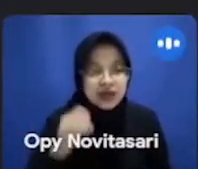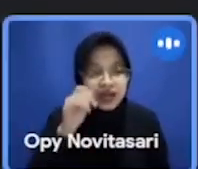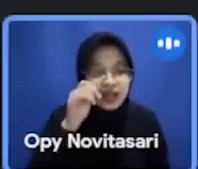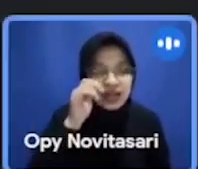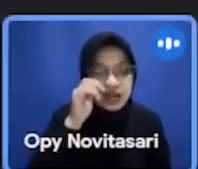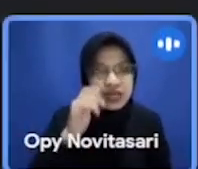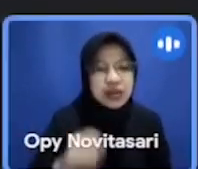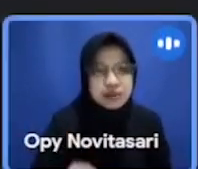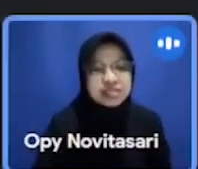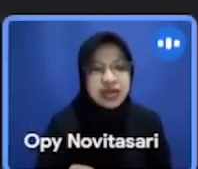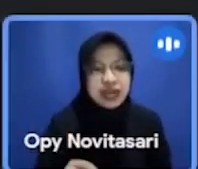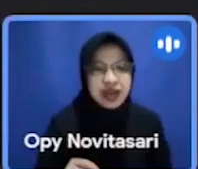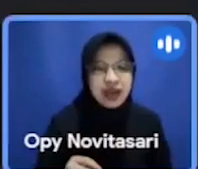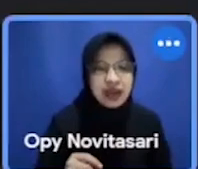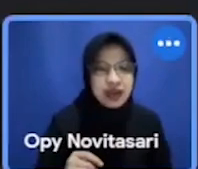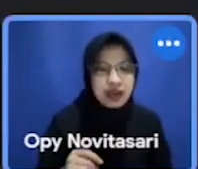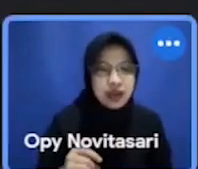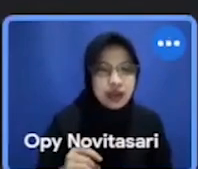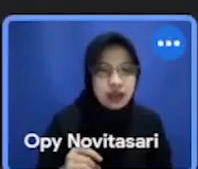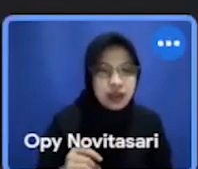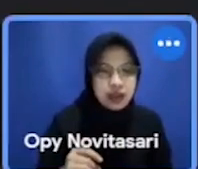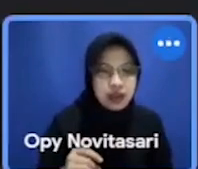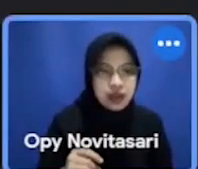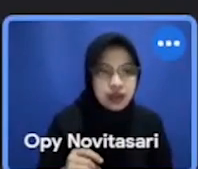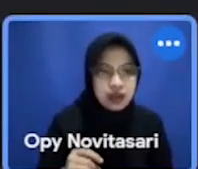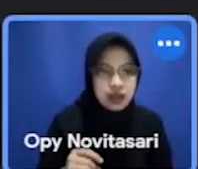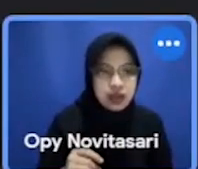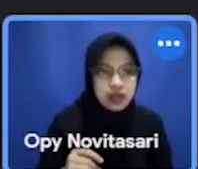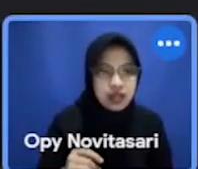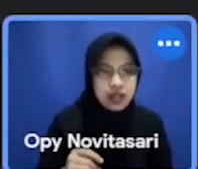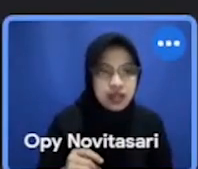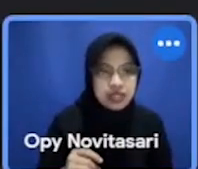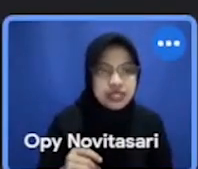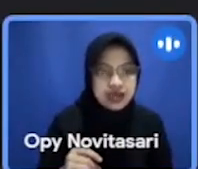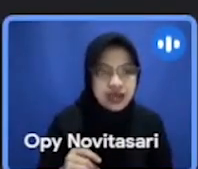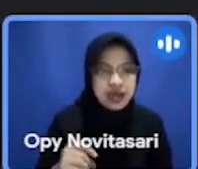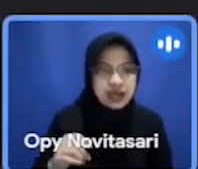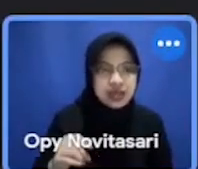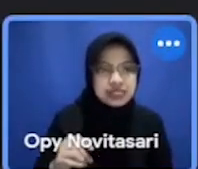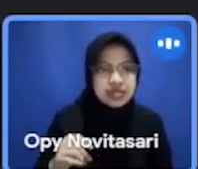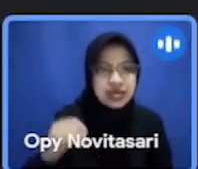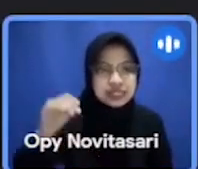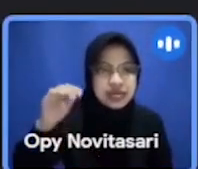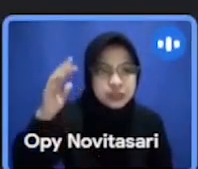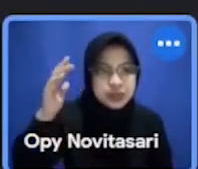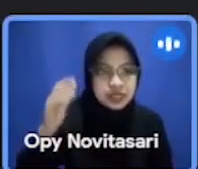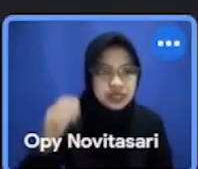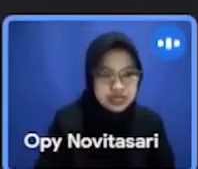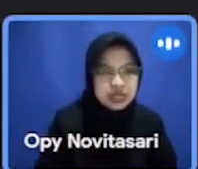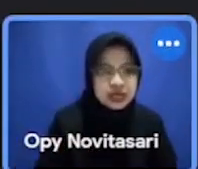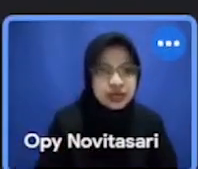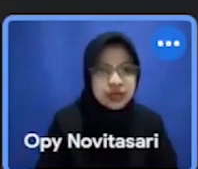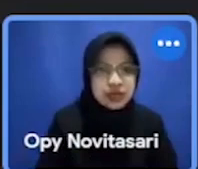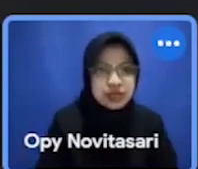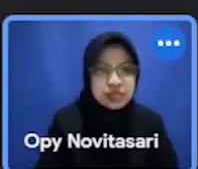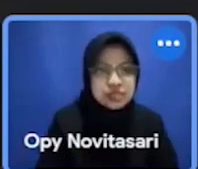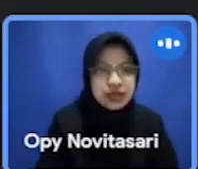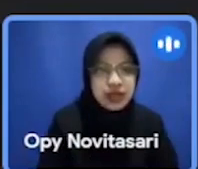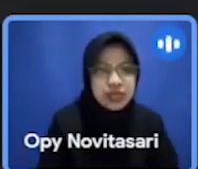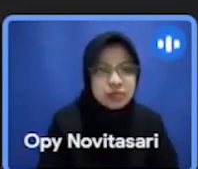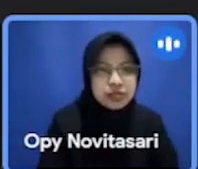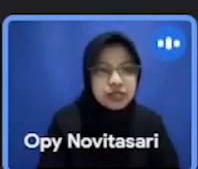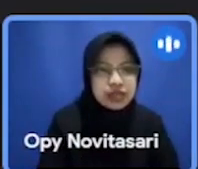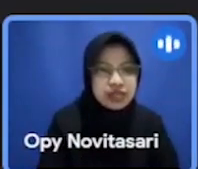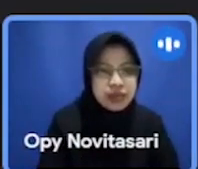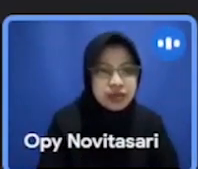Halo Mas Perkenalkan nama saya Lidia isyarat saya seperti ini